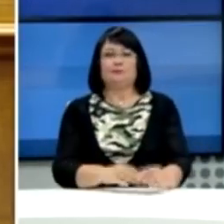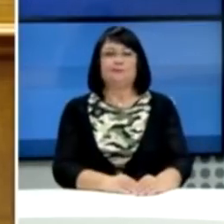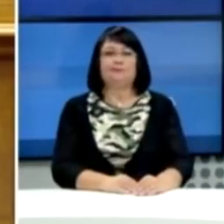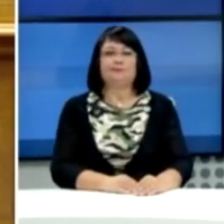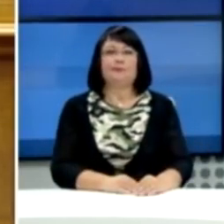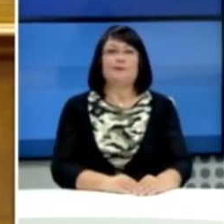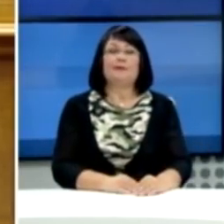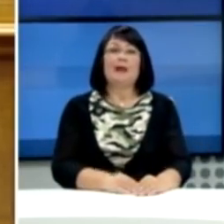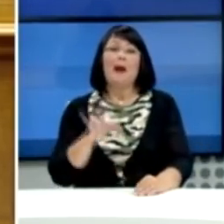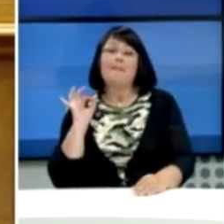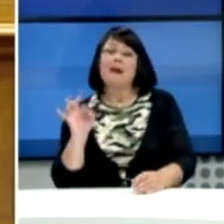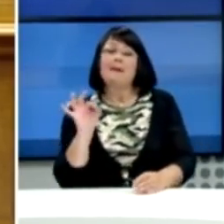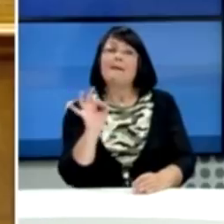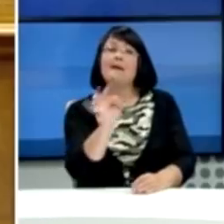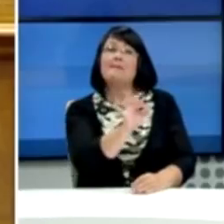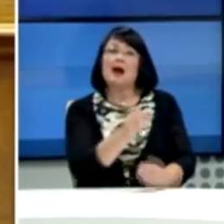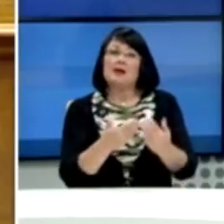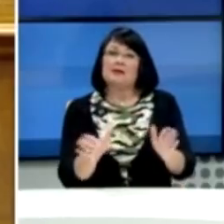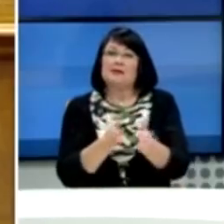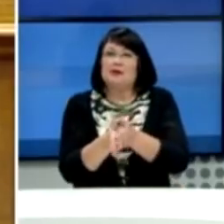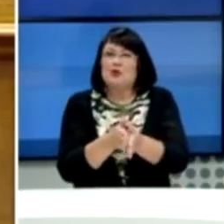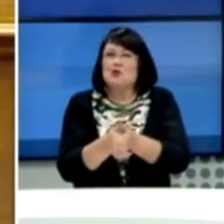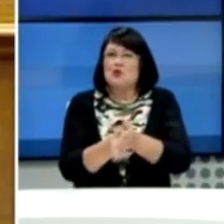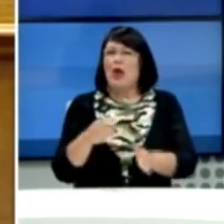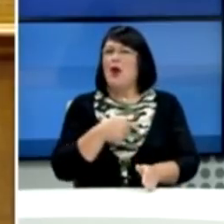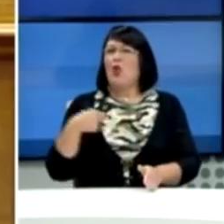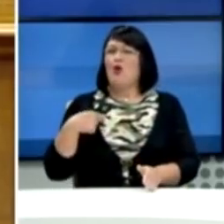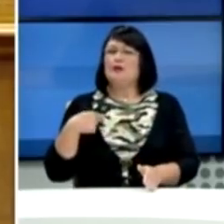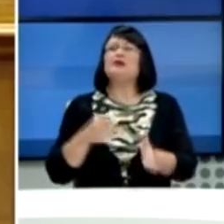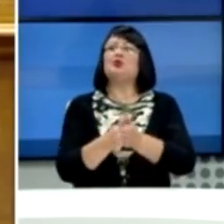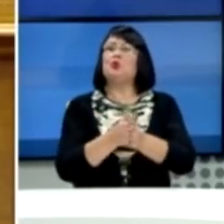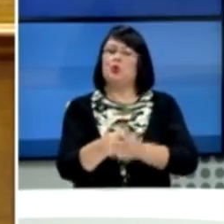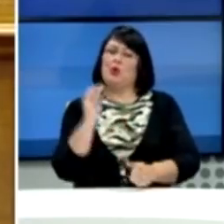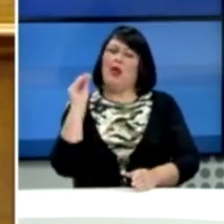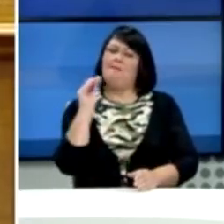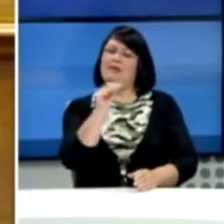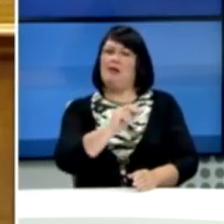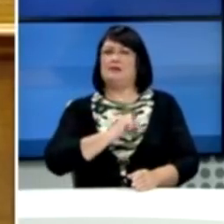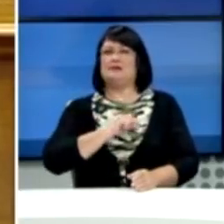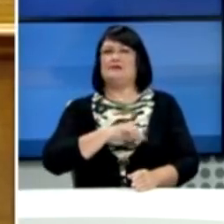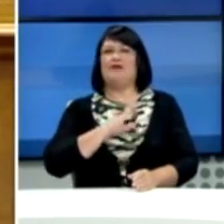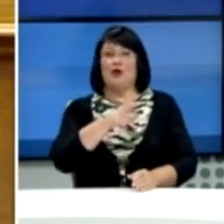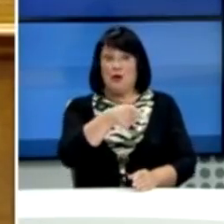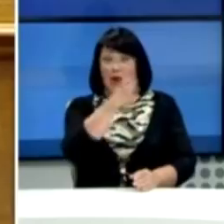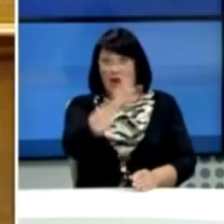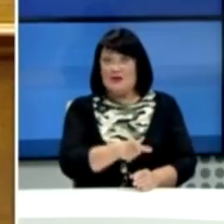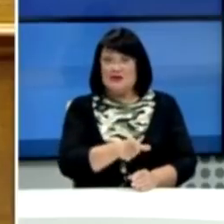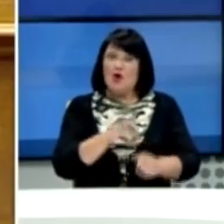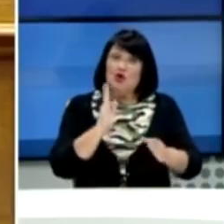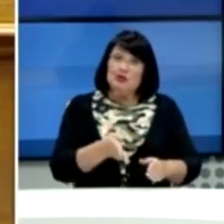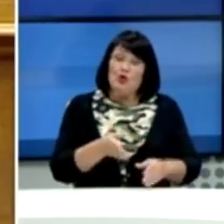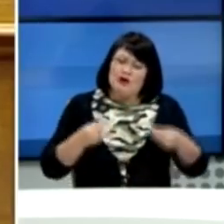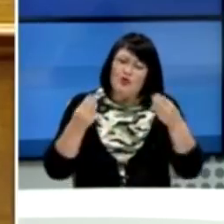Η πανδημία άνοιξε την όρεξη της μεγαλοεργοδοσίας. Και εσείς κάνετε ό,τι μπορείτε για να